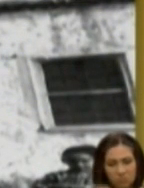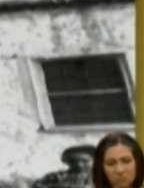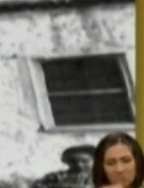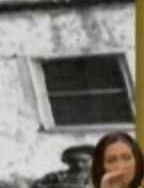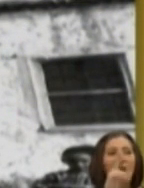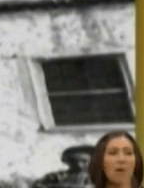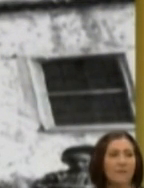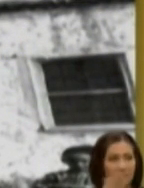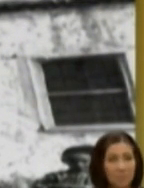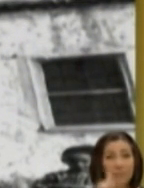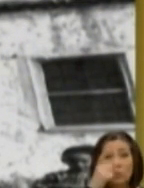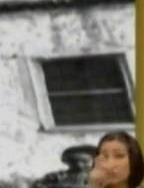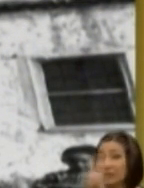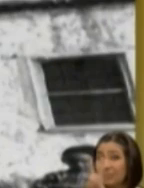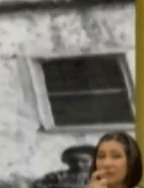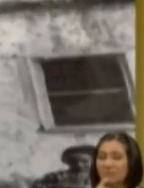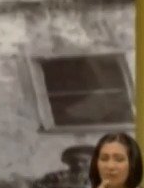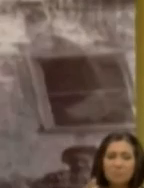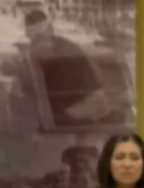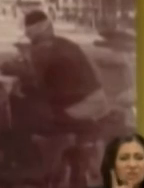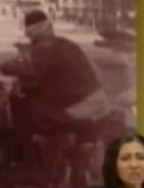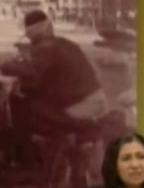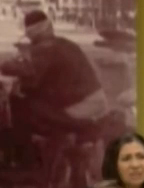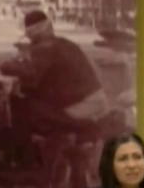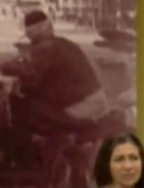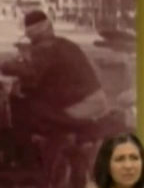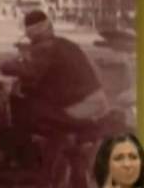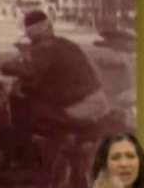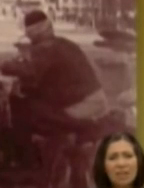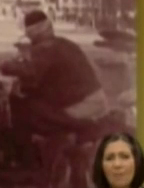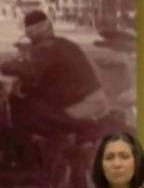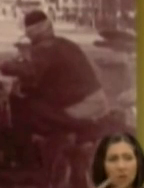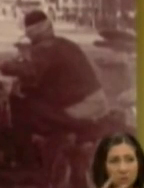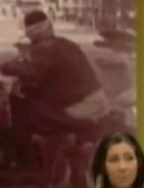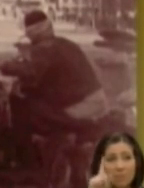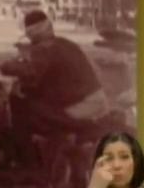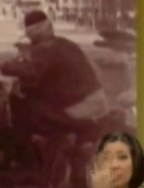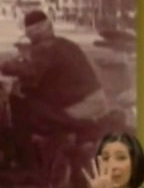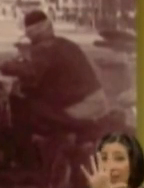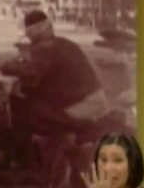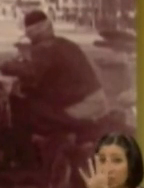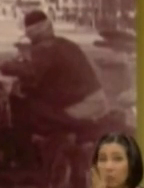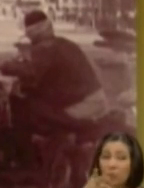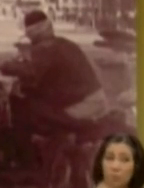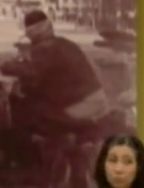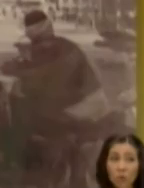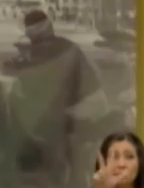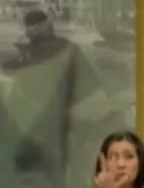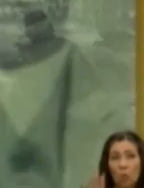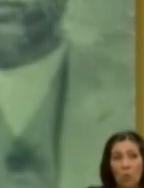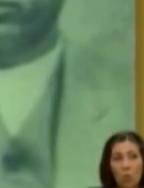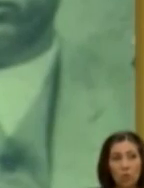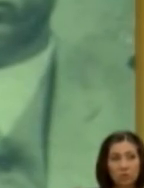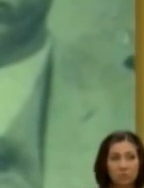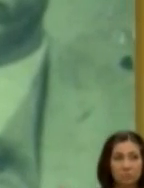verir. 1920 yılına kadar çeşitli işler yapar ve o sene bir kebapçı açar. 1954 yılında vefat edince 3 oğlu